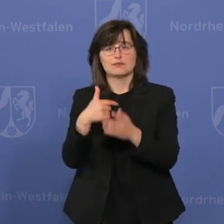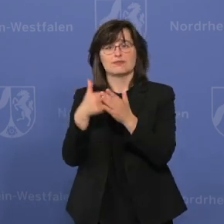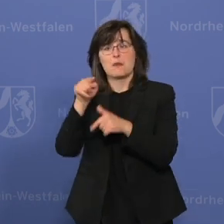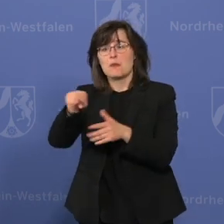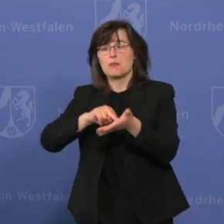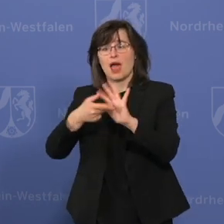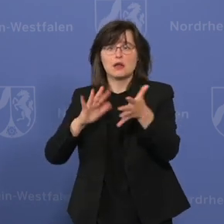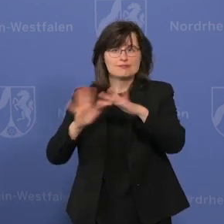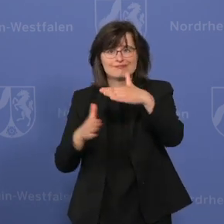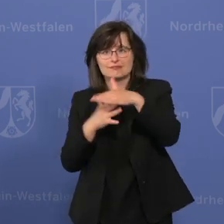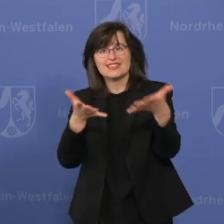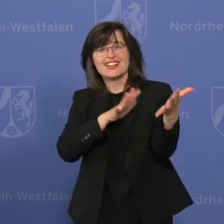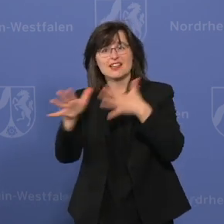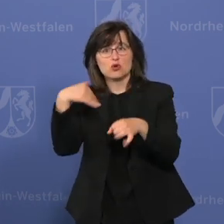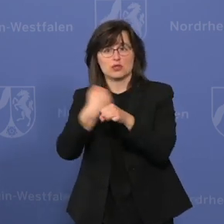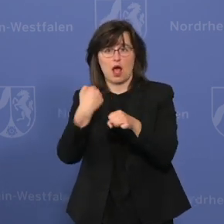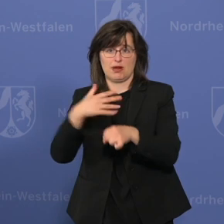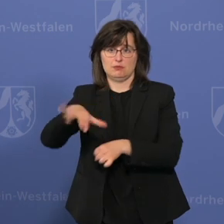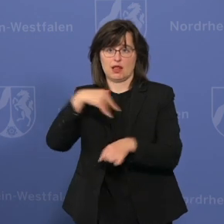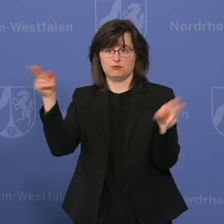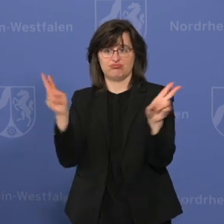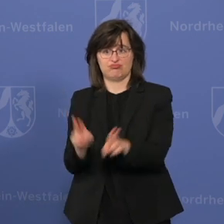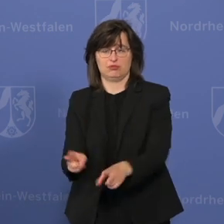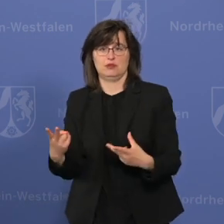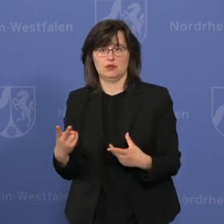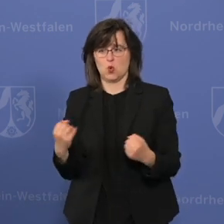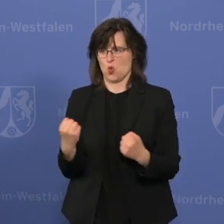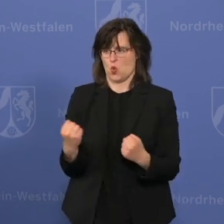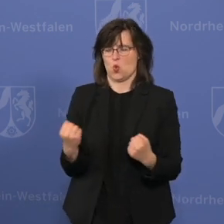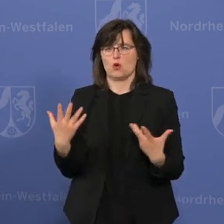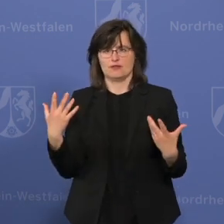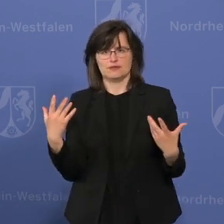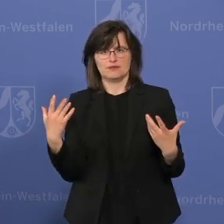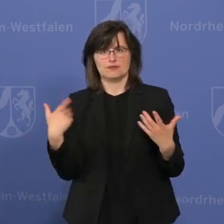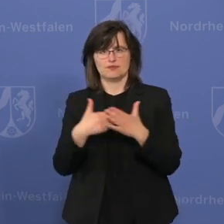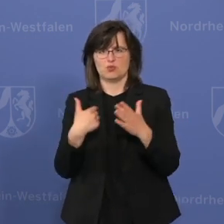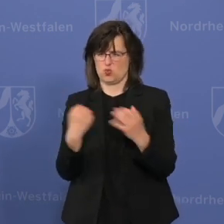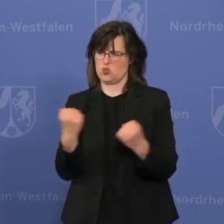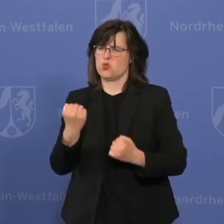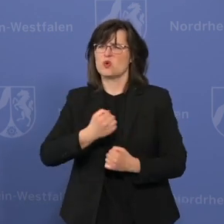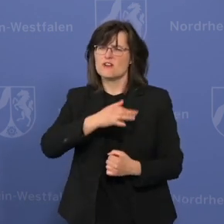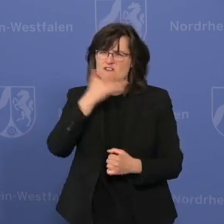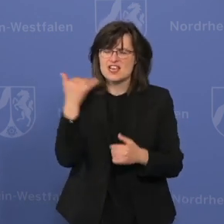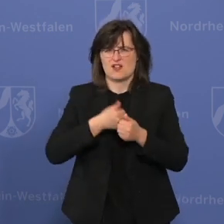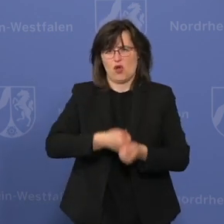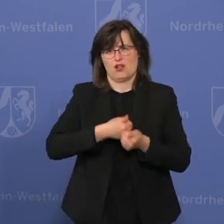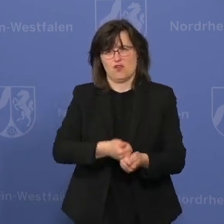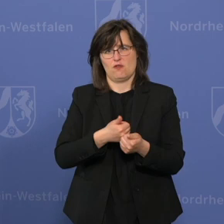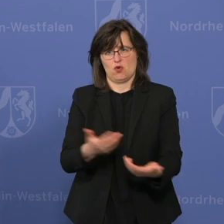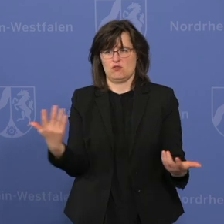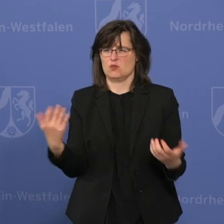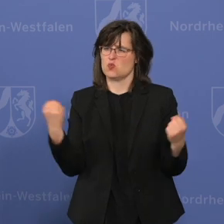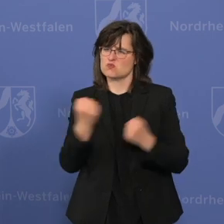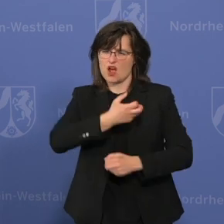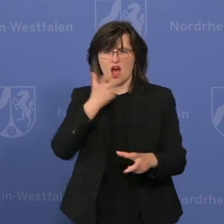ja nur, wie die Spitze des Eisbergs, dass gerade in diesen Sektoren noch ganz andere Verwerfungen leider zu befürchten sind. Und